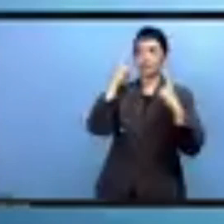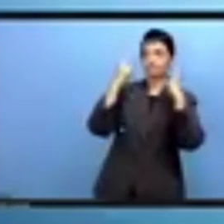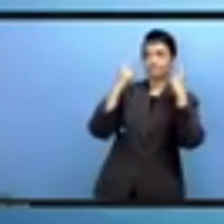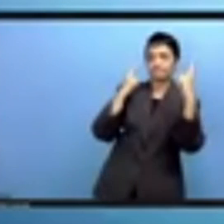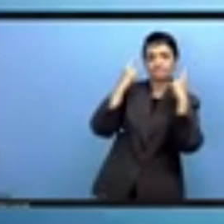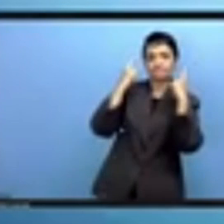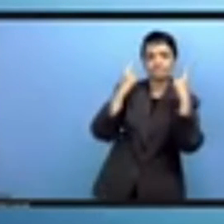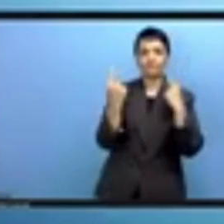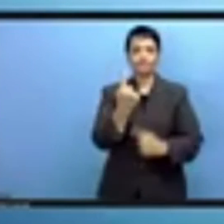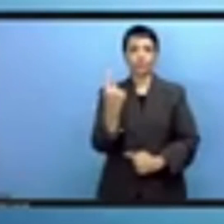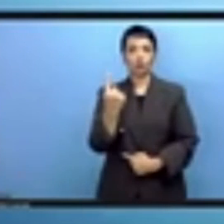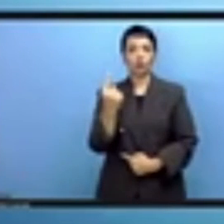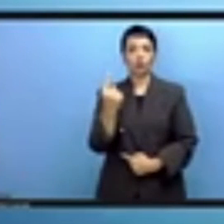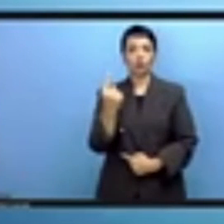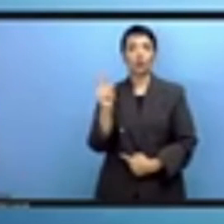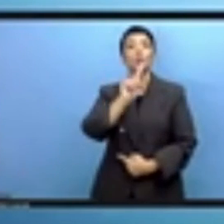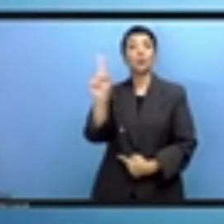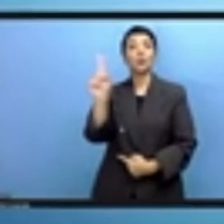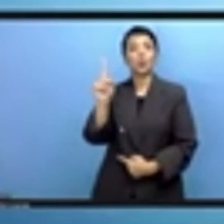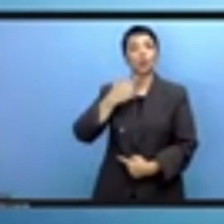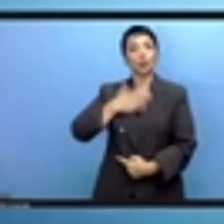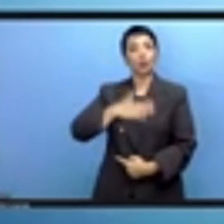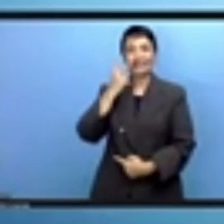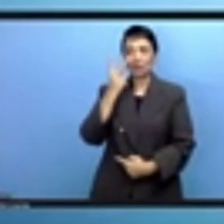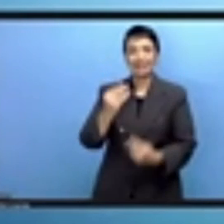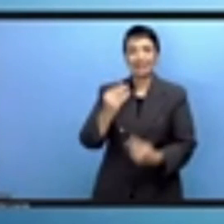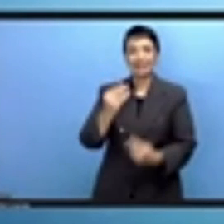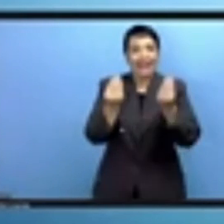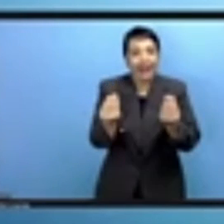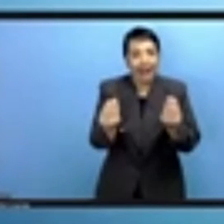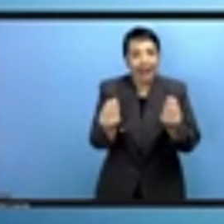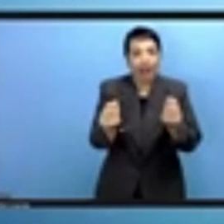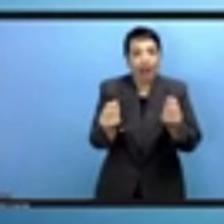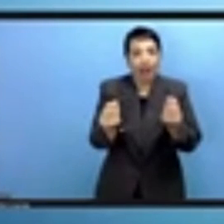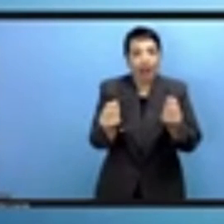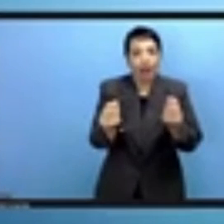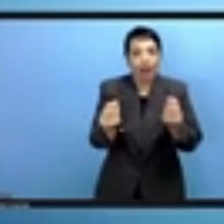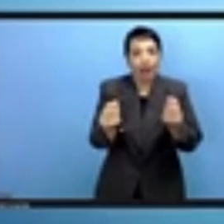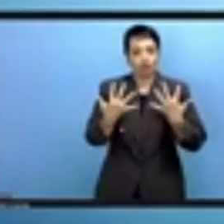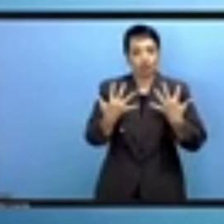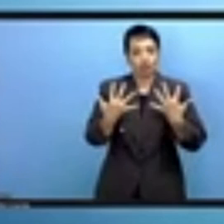这次论坛上我们进行高质量的探讨，